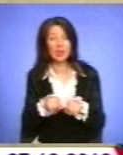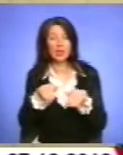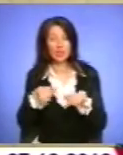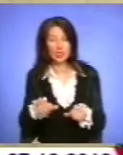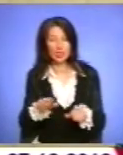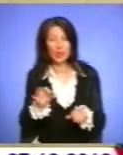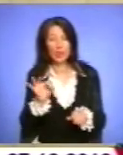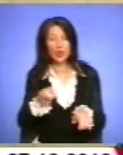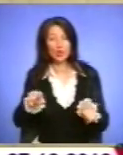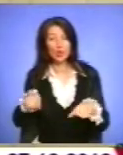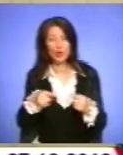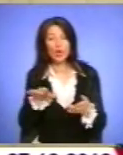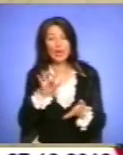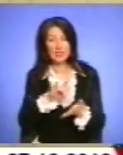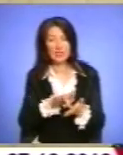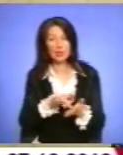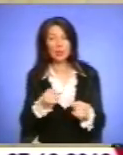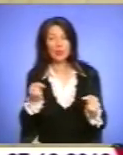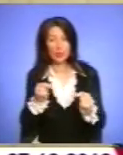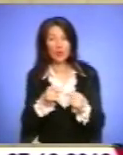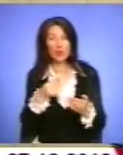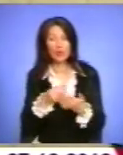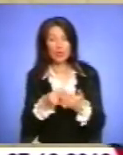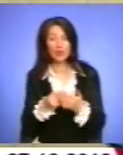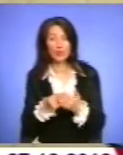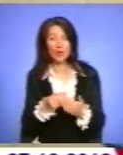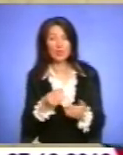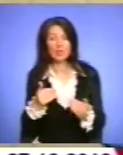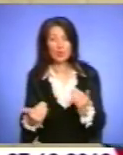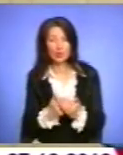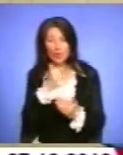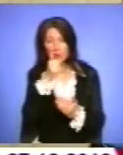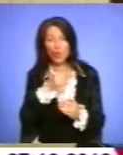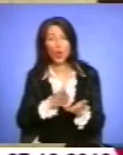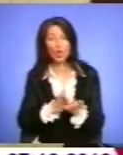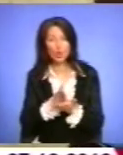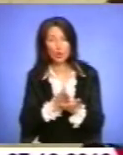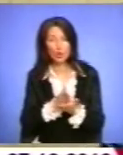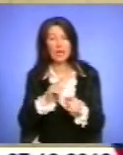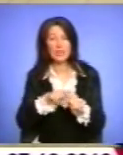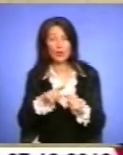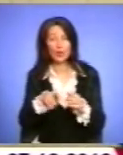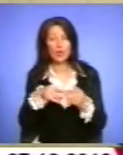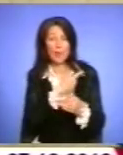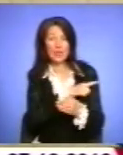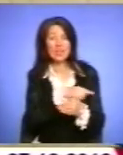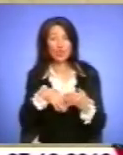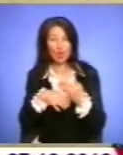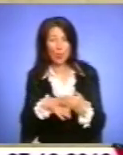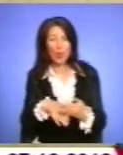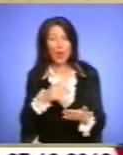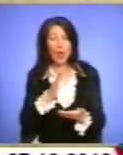про створення центру, відповідно, фінансування. Тому що з нового року служба швидкої медичної допомоги